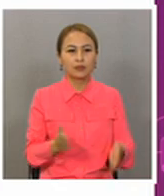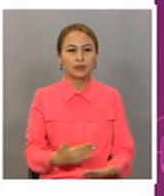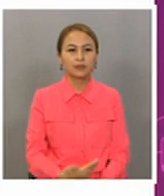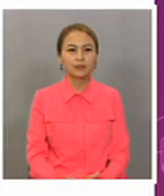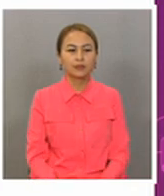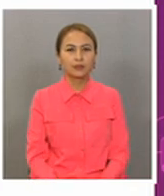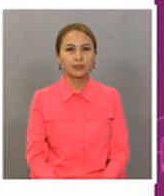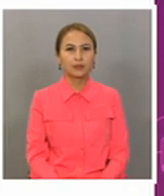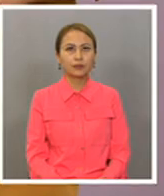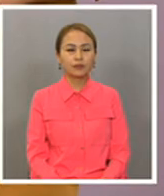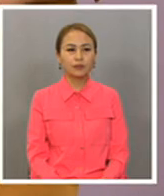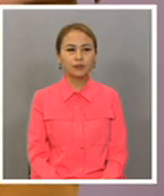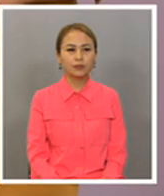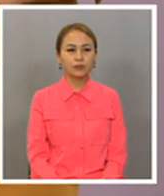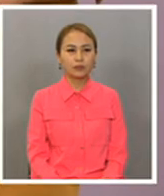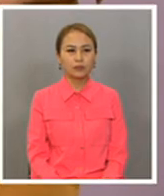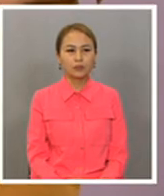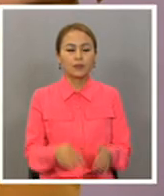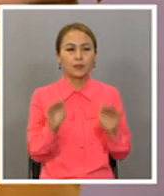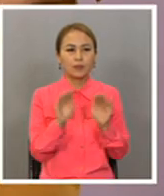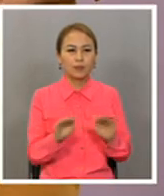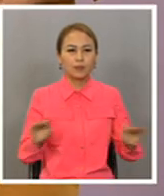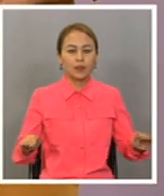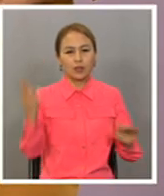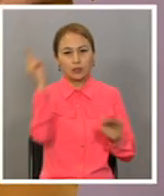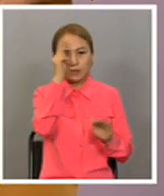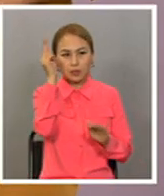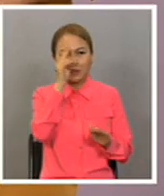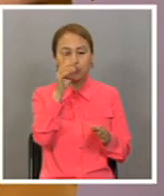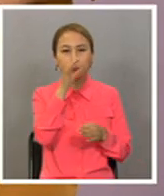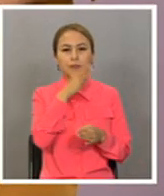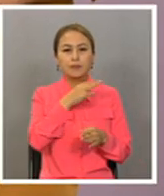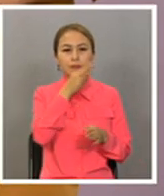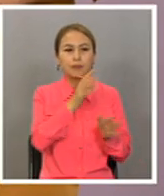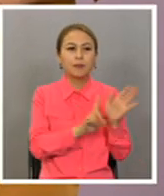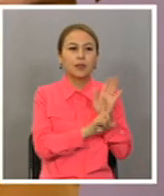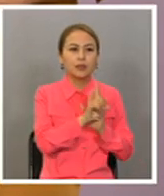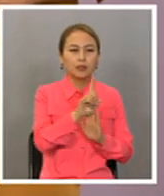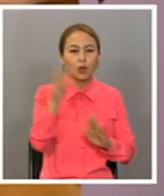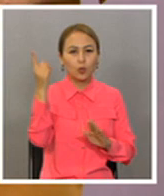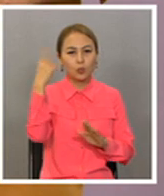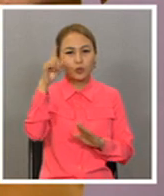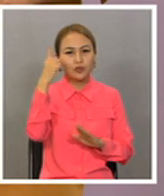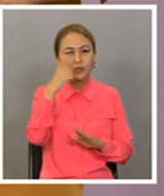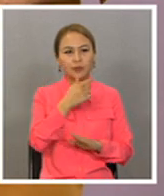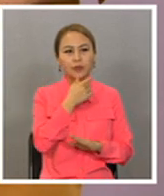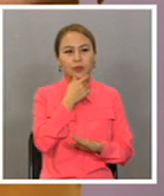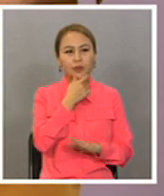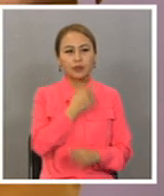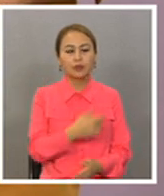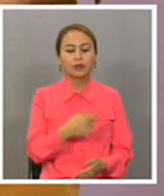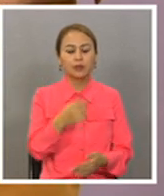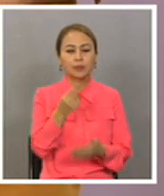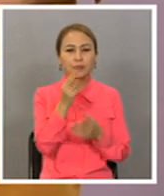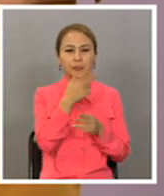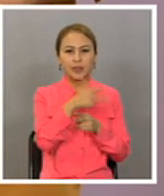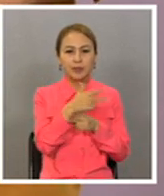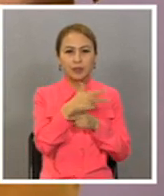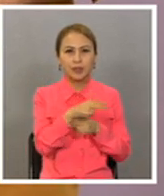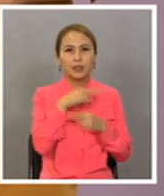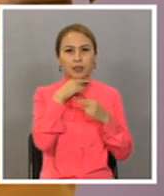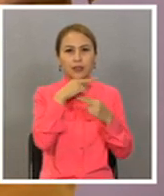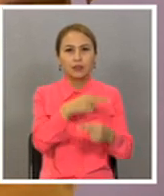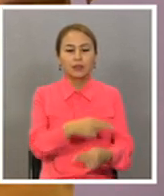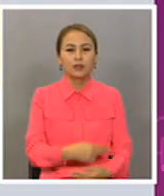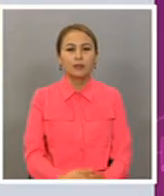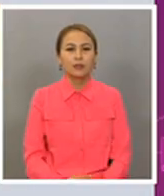мәтелдермен танысасыңдар. Балалар, сабағымызды бастамас бұрын мультфильмді тамашалап алайық. Бейне материалға назар